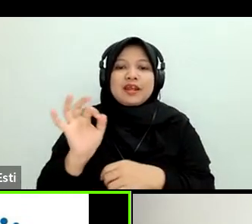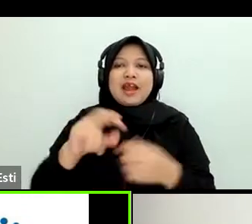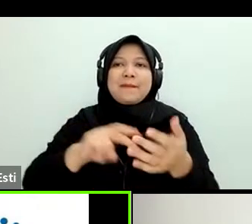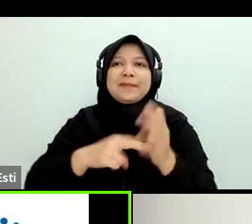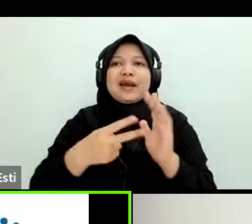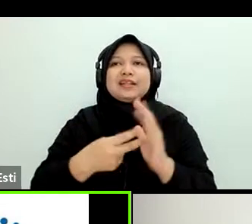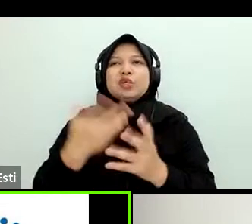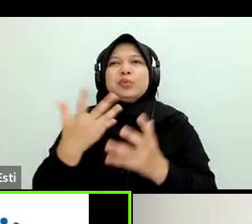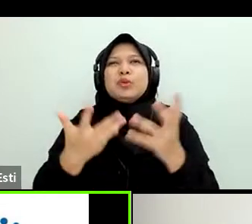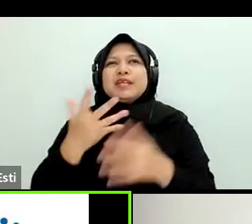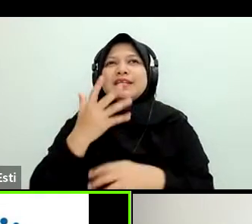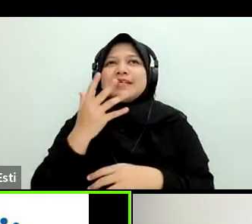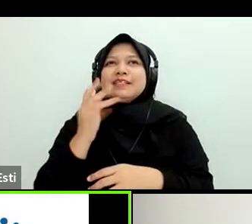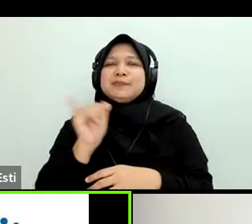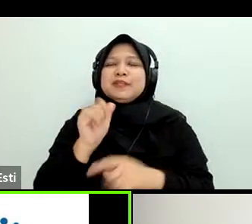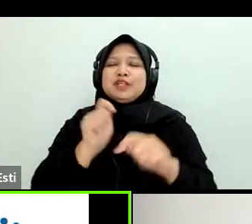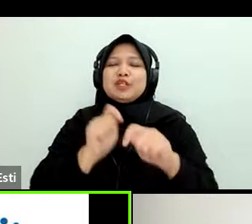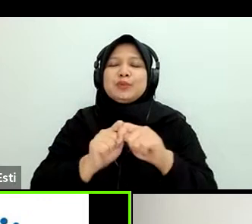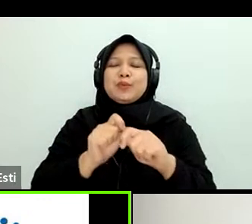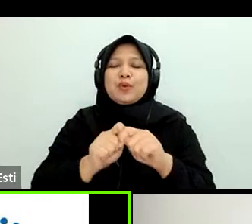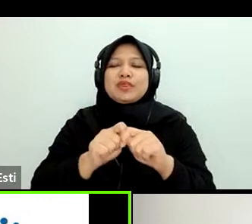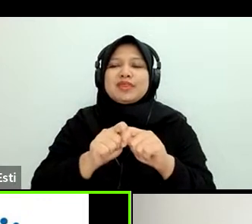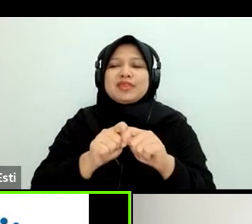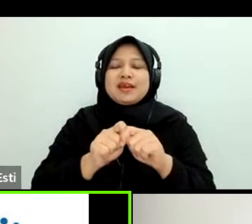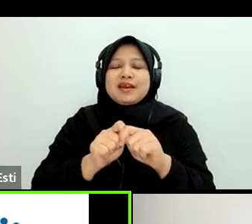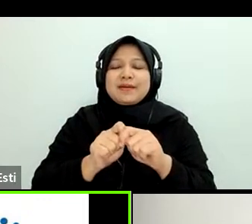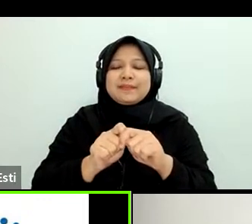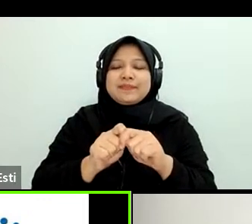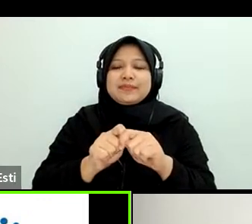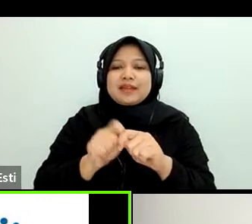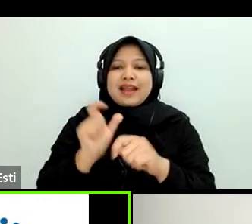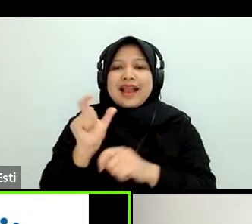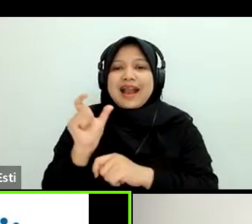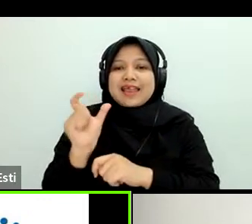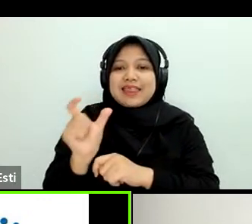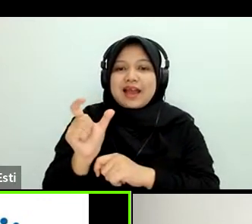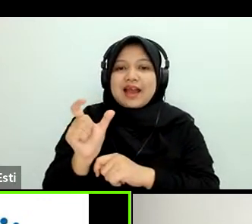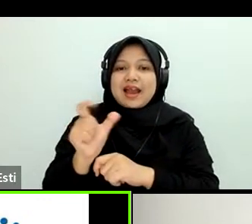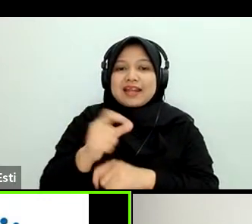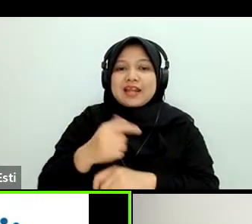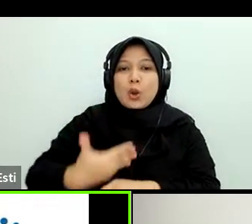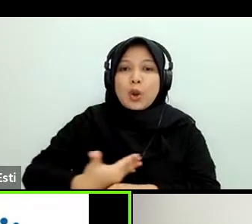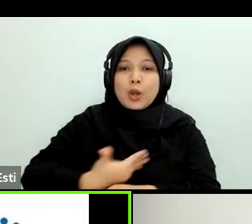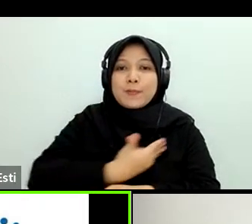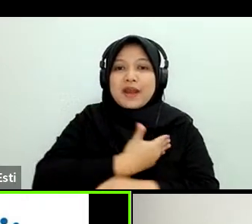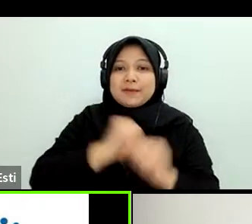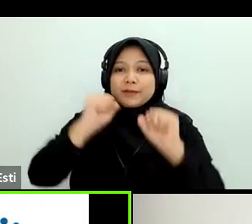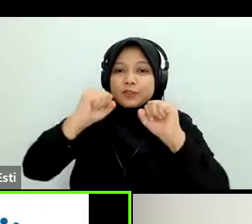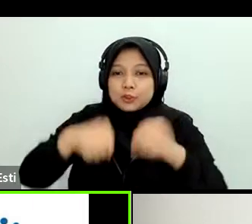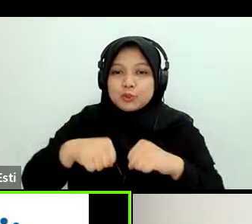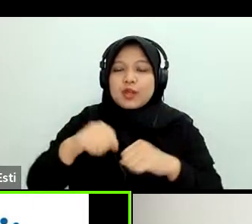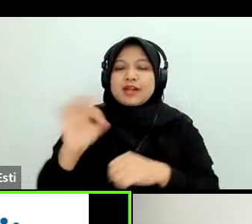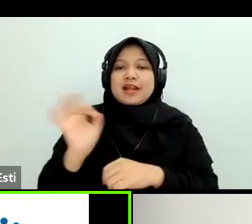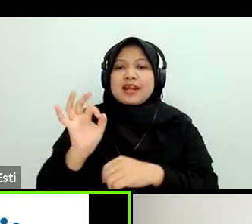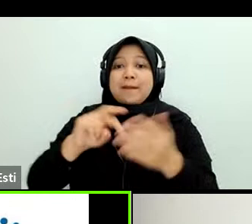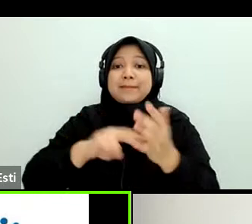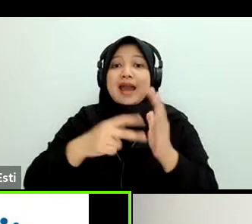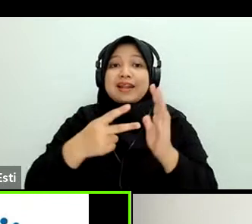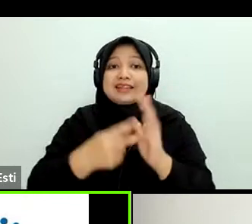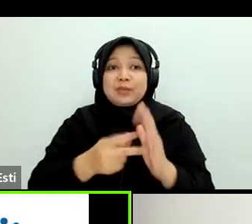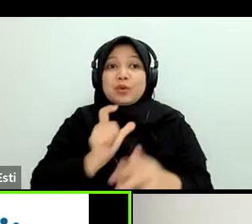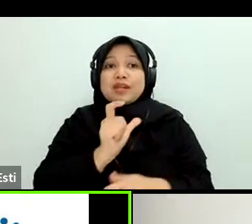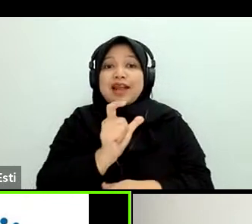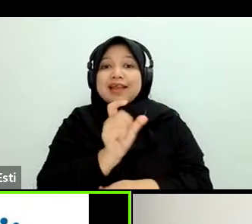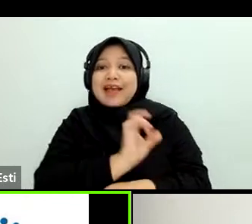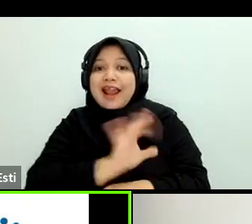bahwa begitu ada kata tanpa persetujuan korban maka bergada dengan persediaan korban